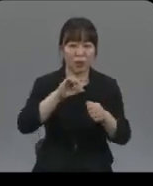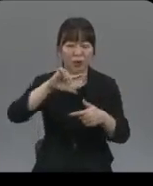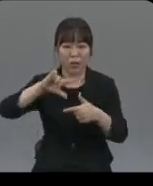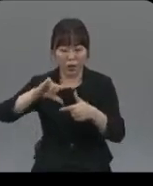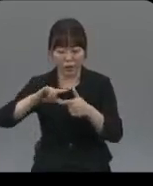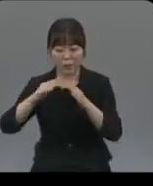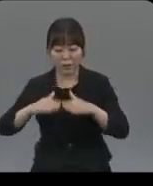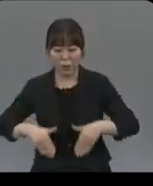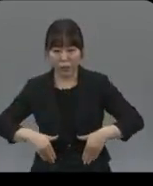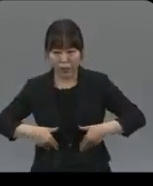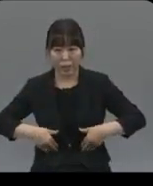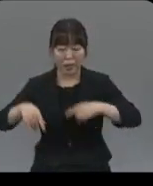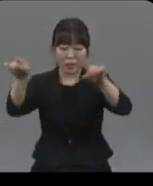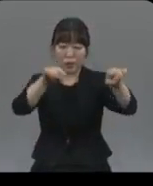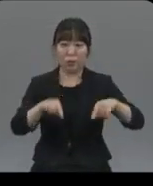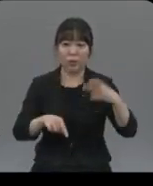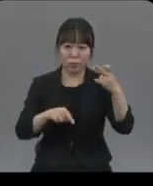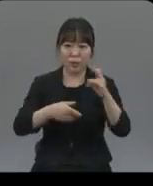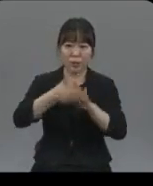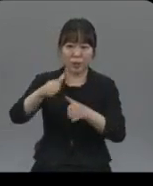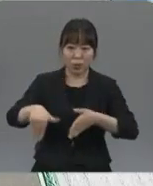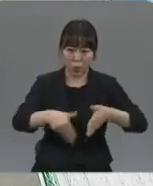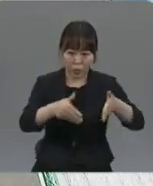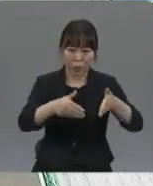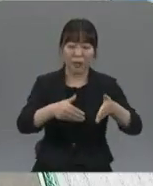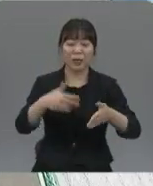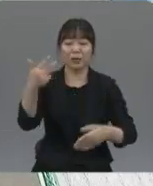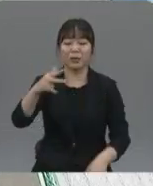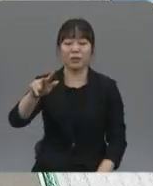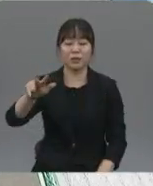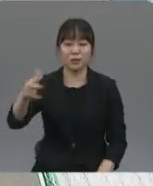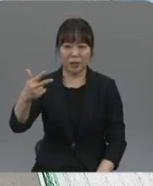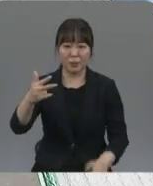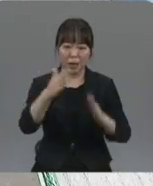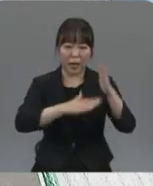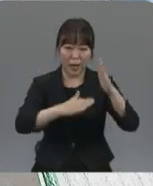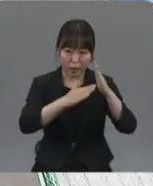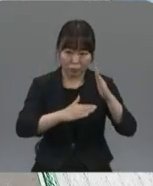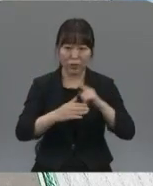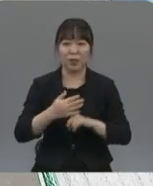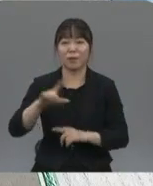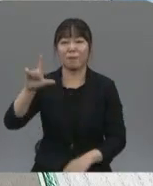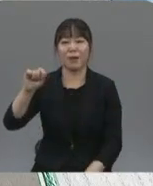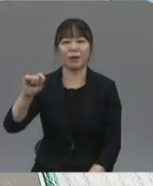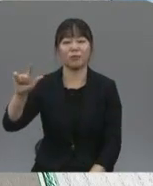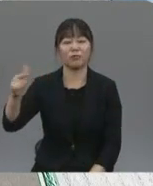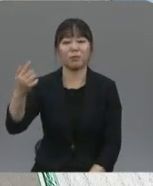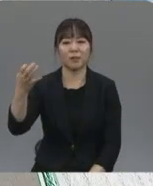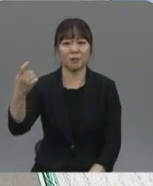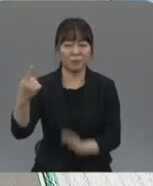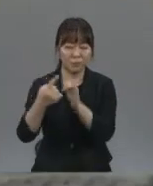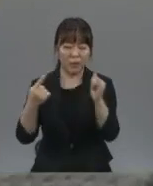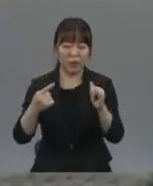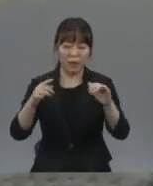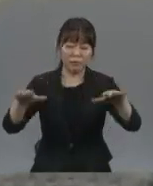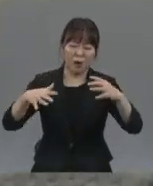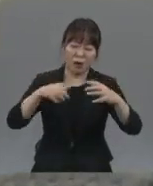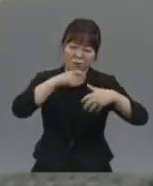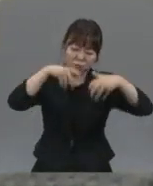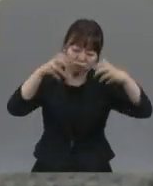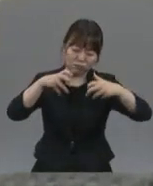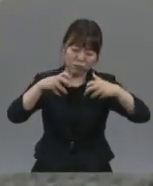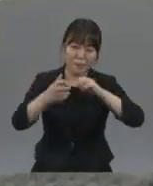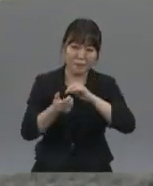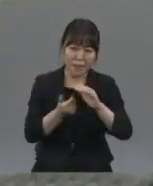在北上的台风卡努，截至目前共有7700余户、10600余名居民转移至村